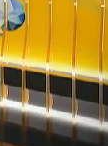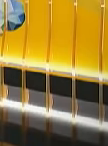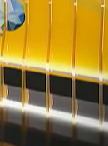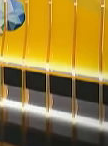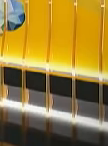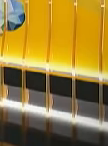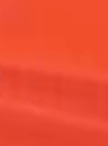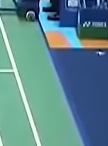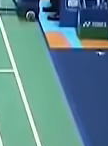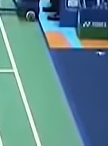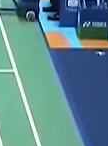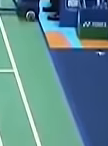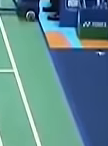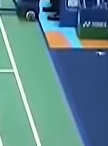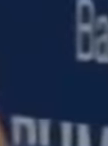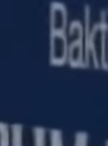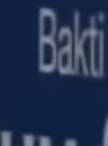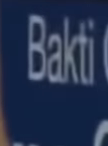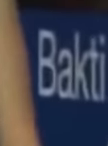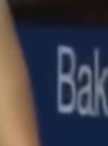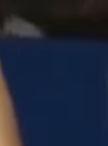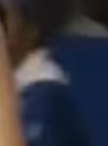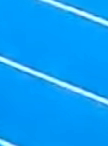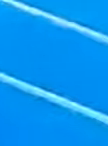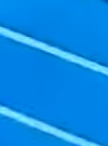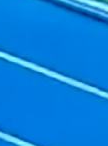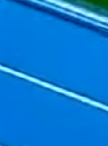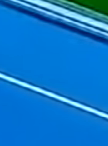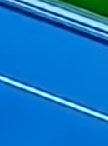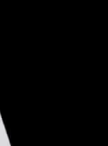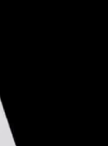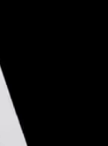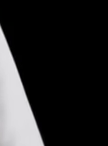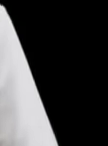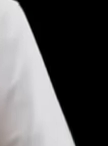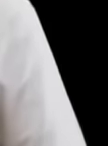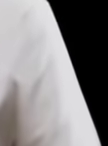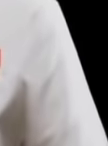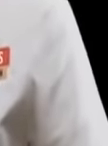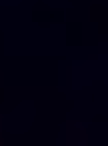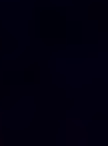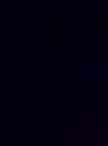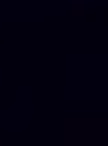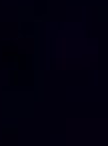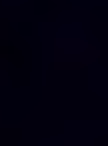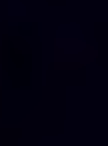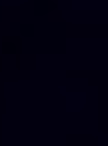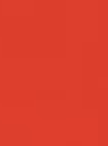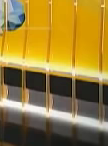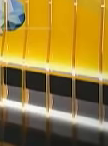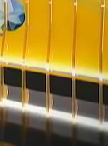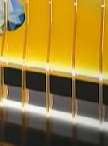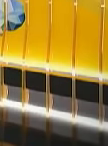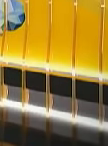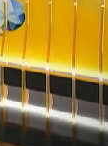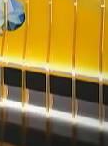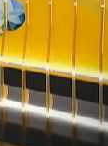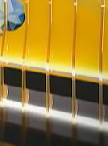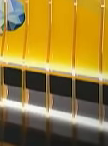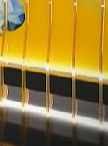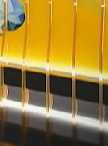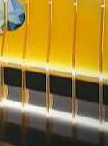info semasa. Semuanya eksklusif dalam Sports Plus sepanjang 30 minit siaran langsung Selasa